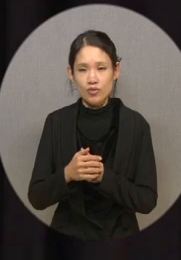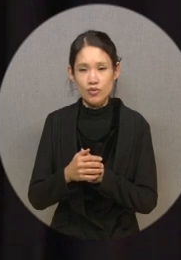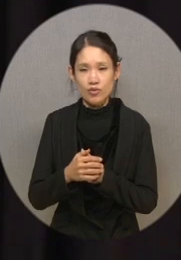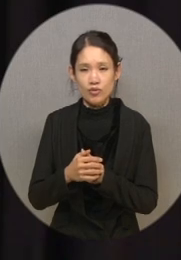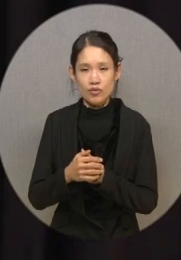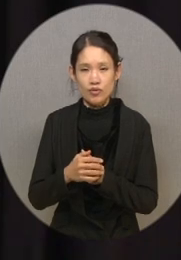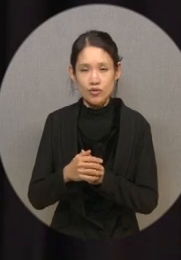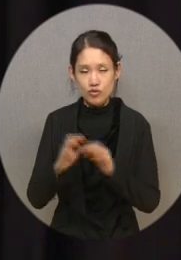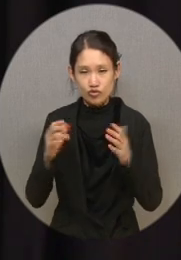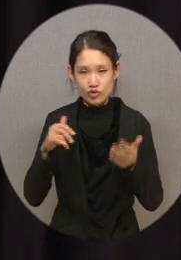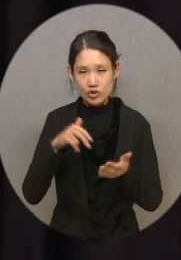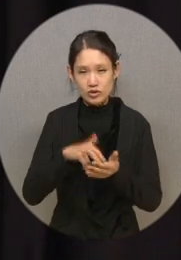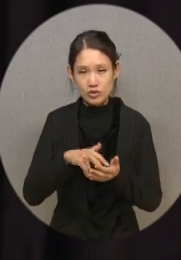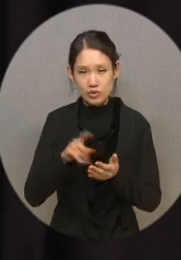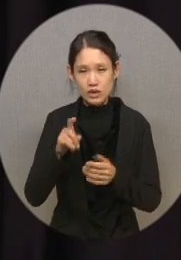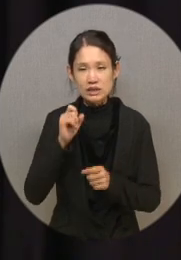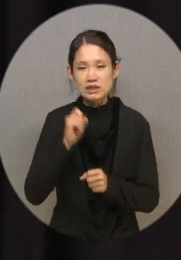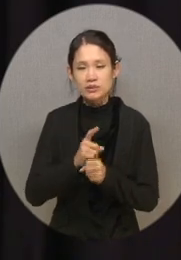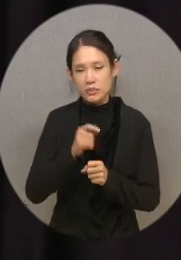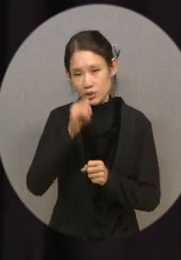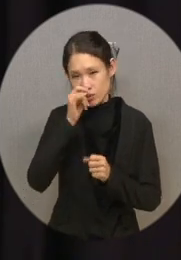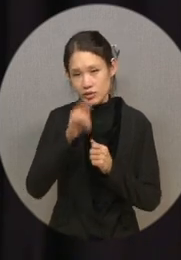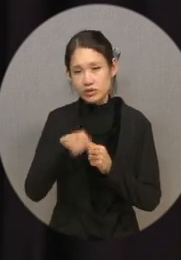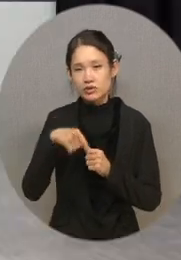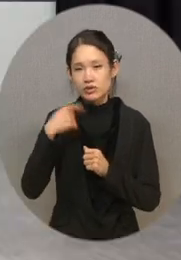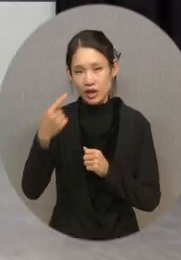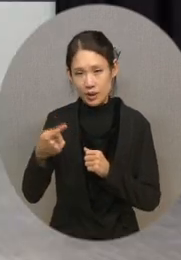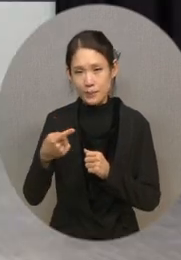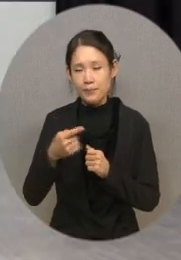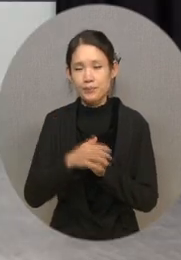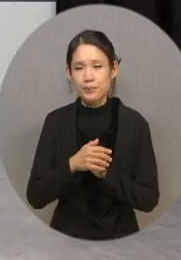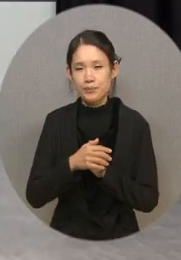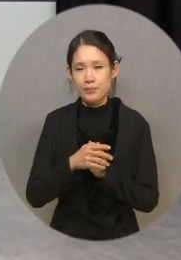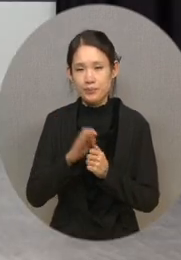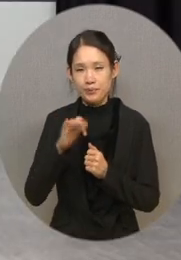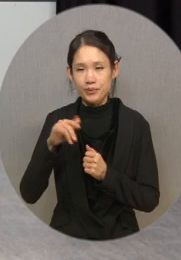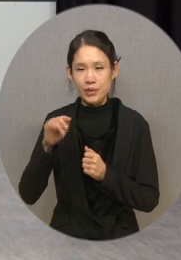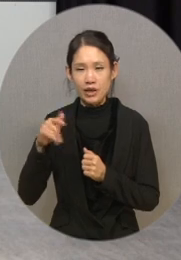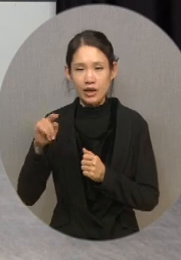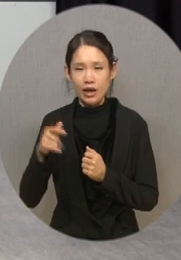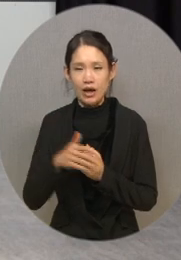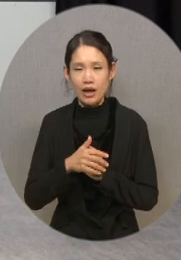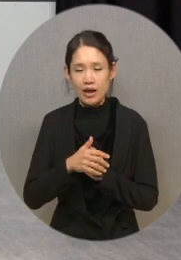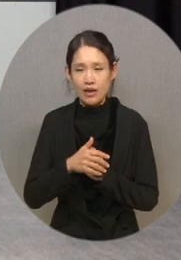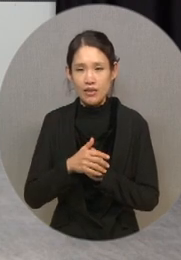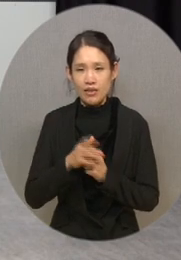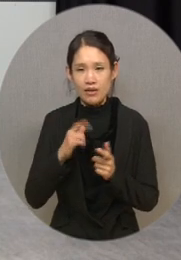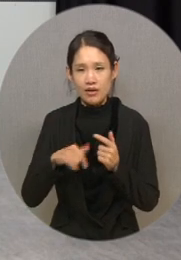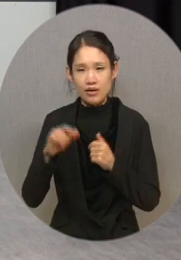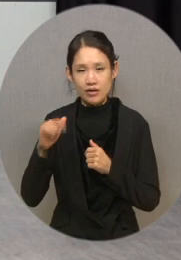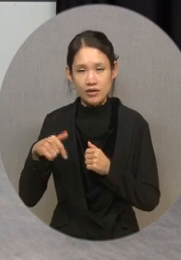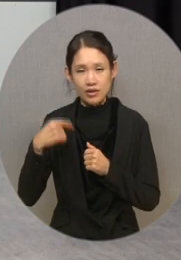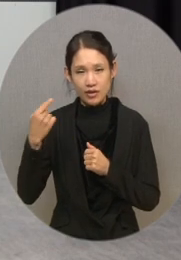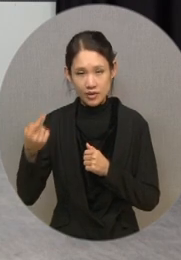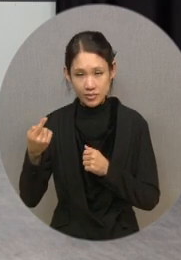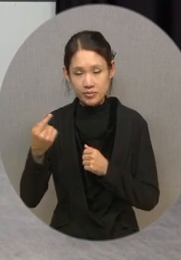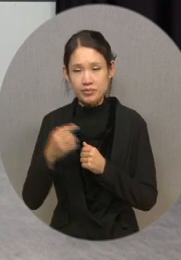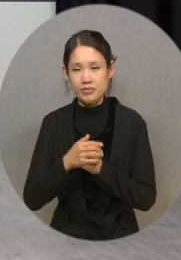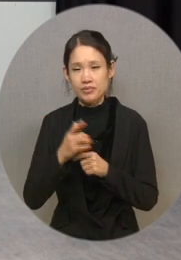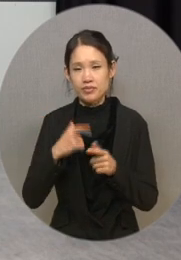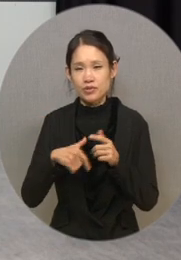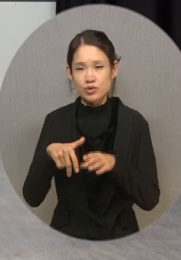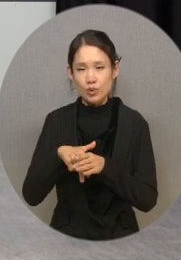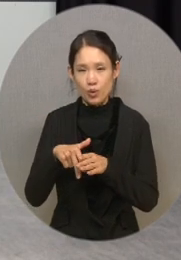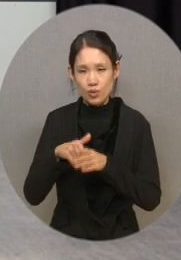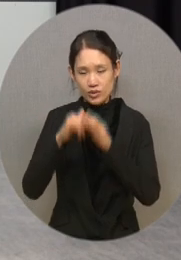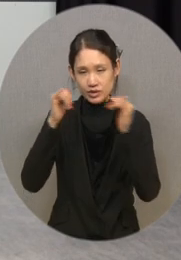국가 차원의 것이 이미 있었고 그다음에 민간 차원의 망이 깔리고 그 후에 이제 많은 또 앞으로 종교나 사회 단체 것이